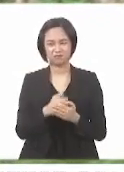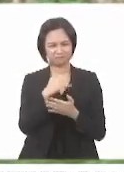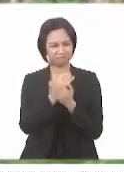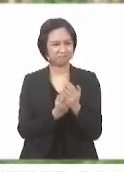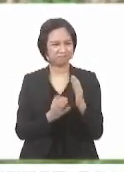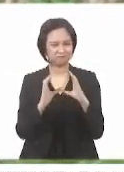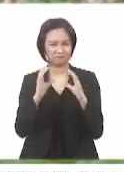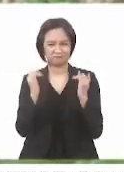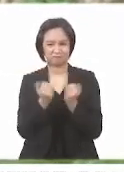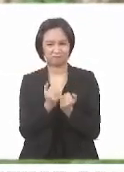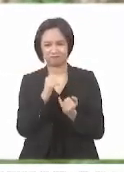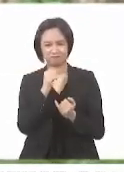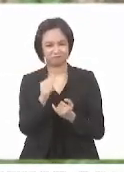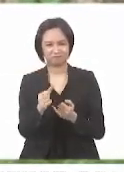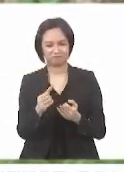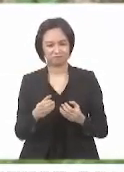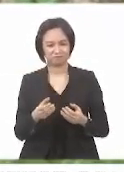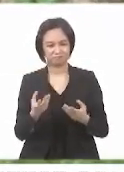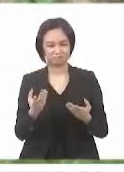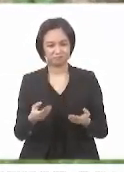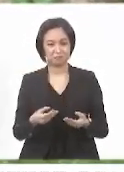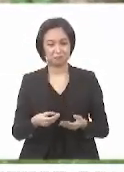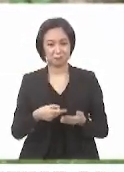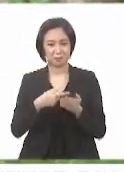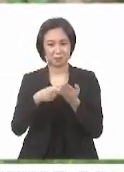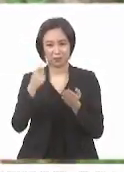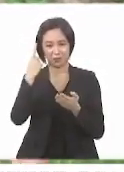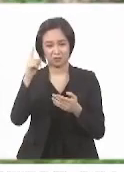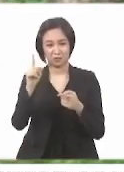ano yung gamit yung mga gastusin sa kuryente, mga ganun,